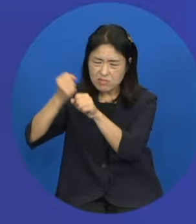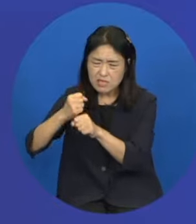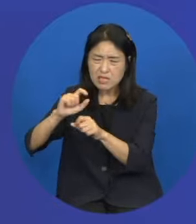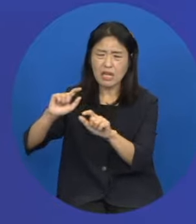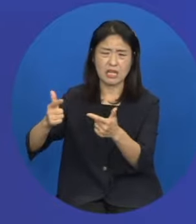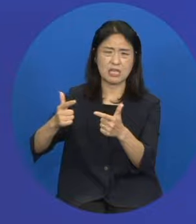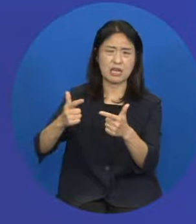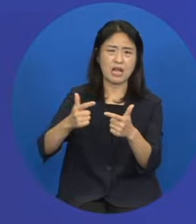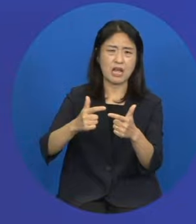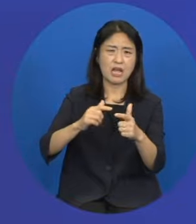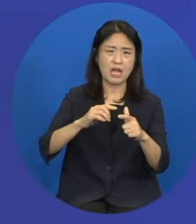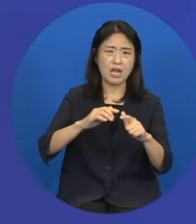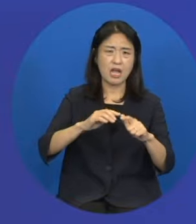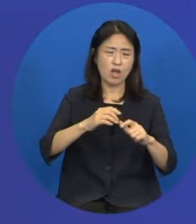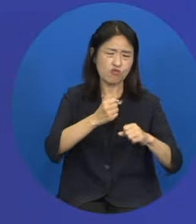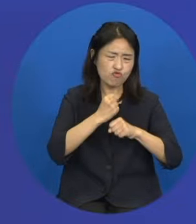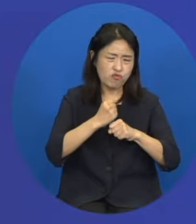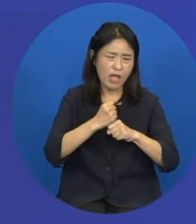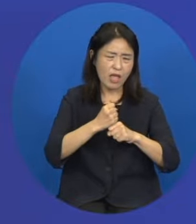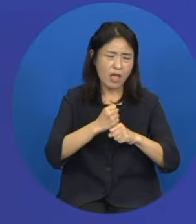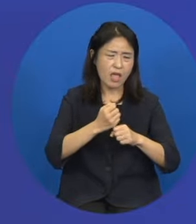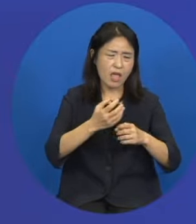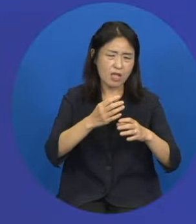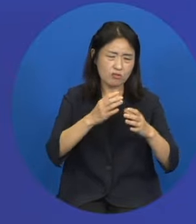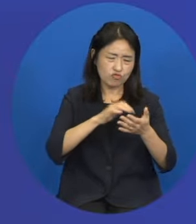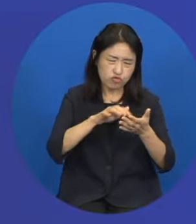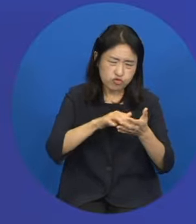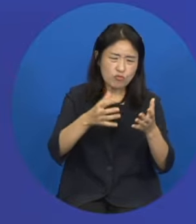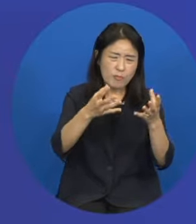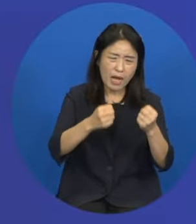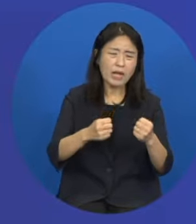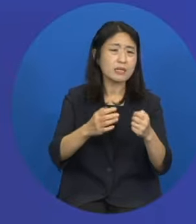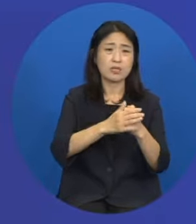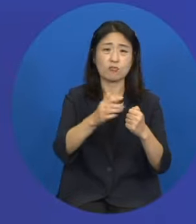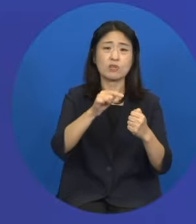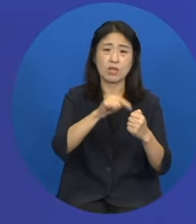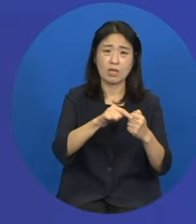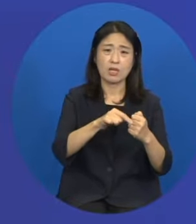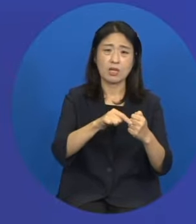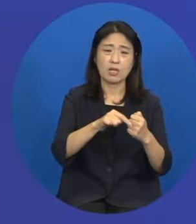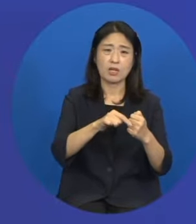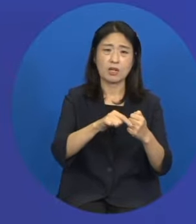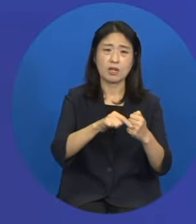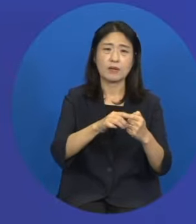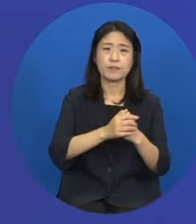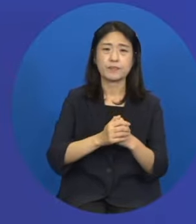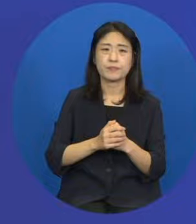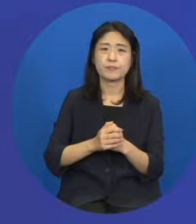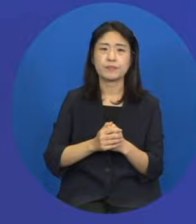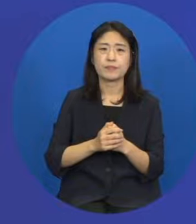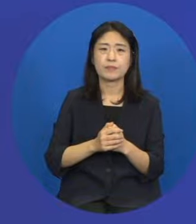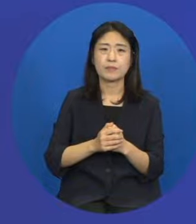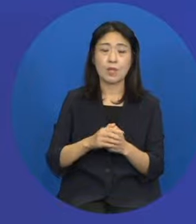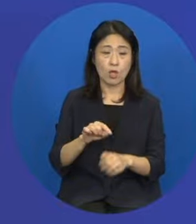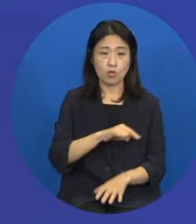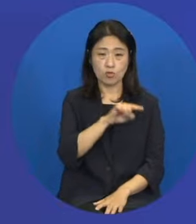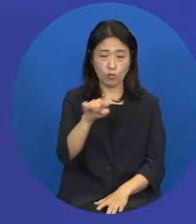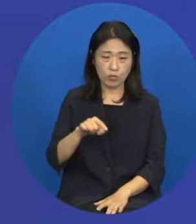너희 나라가 지금까지 지켜진 것이 군대가 많아서 강해서인가? 아니잖아. 내가 너희를 지켜준